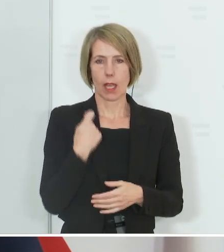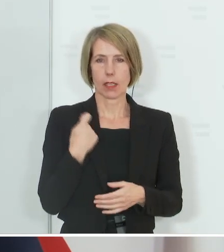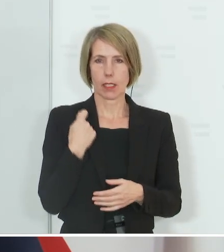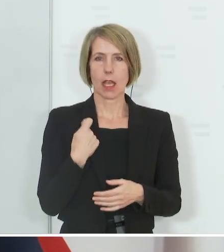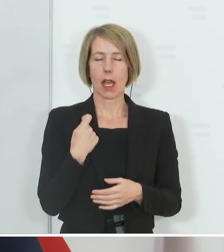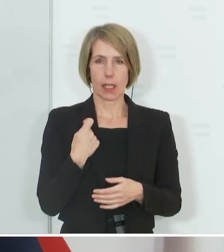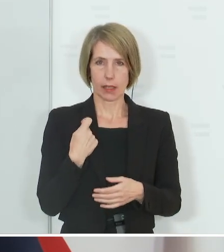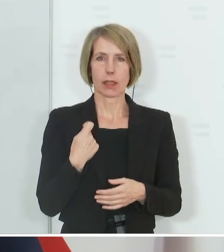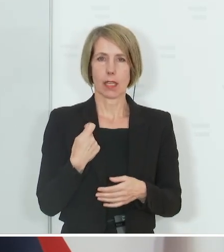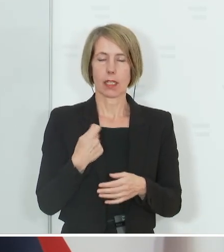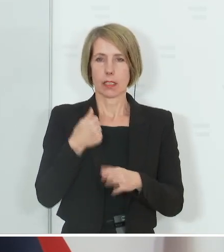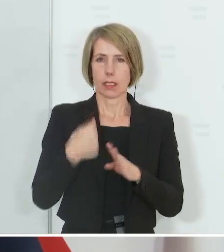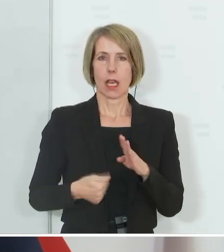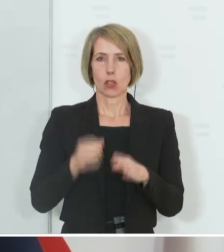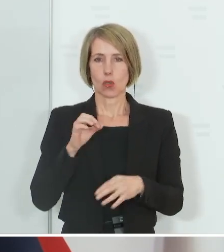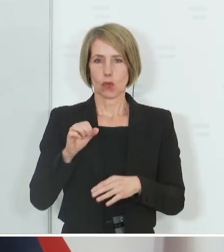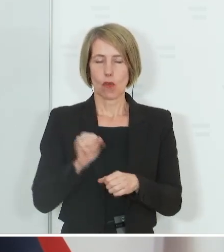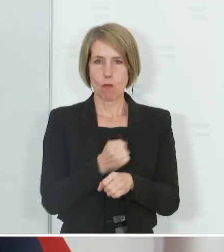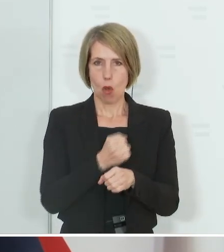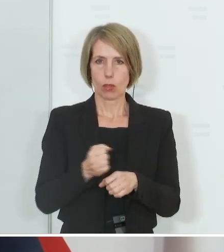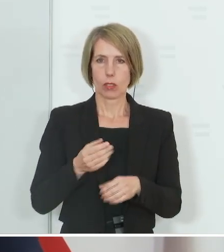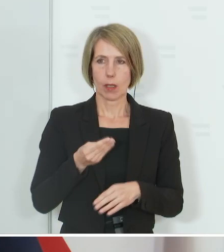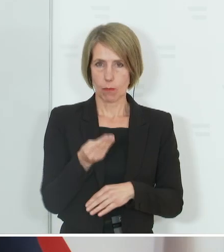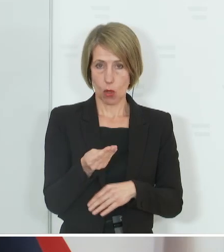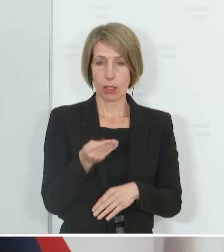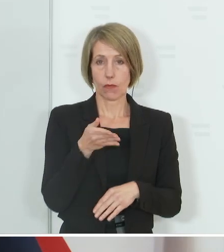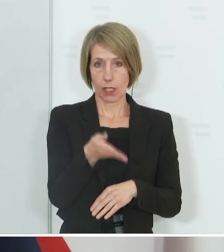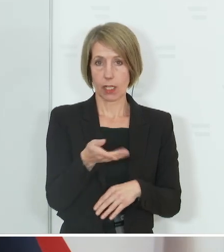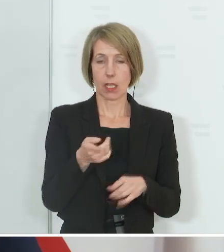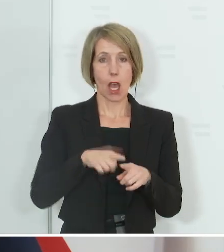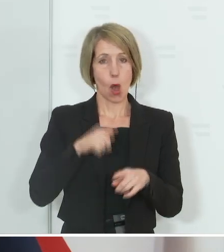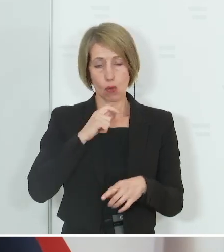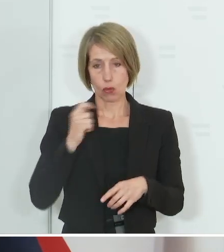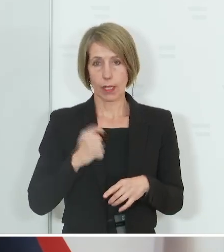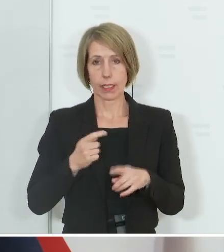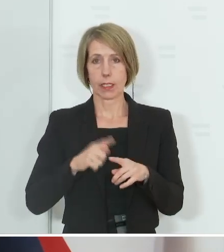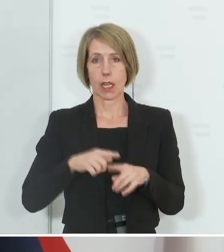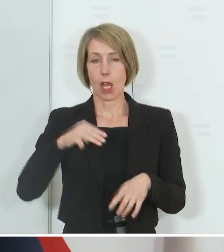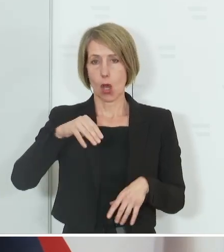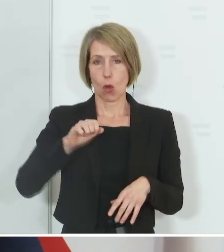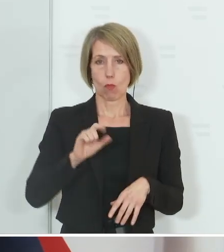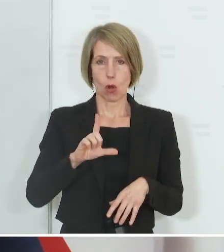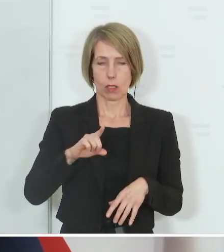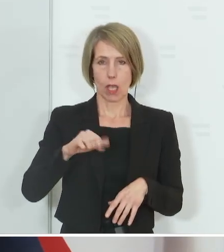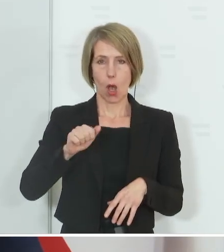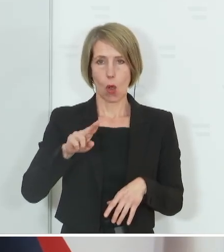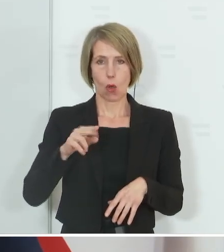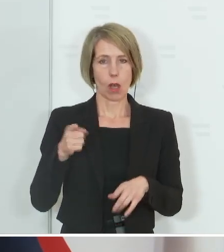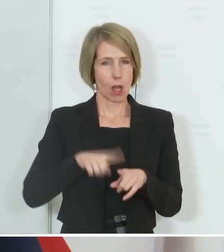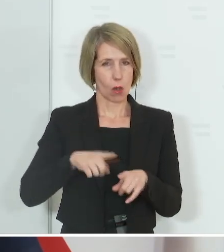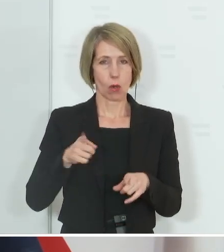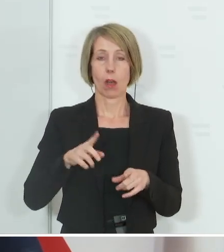für Bosnien-Herzegowina möglich wird, nachdem er der Ukraine und auch Moldau gegeben worden ist und eine Perspektive